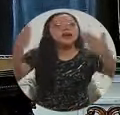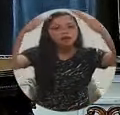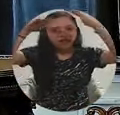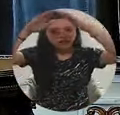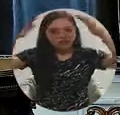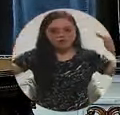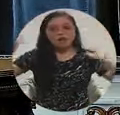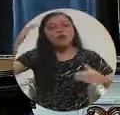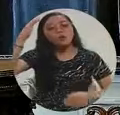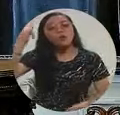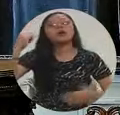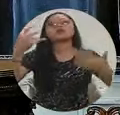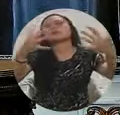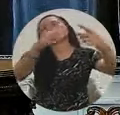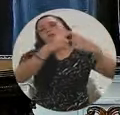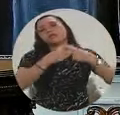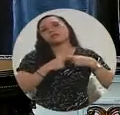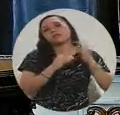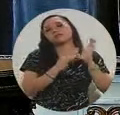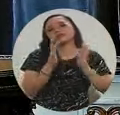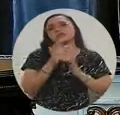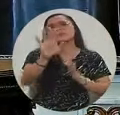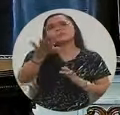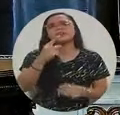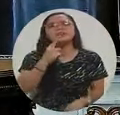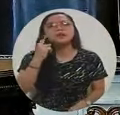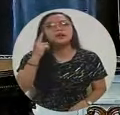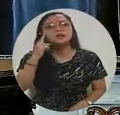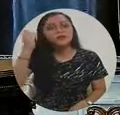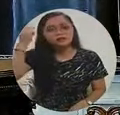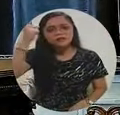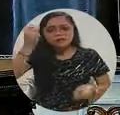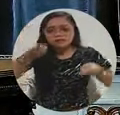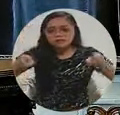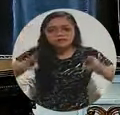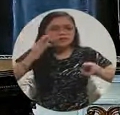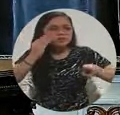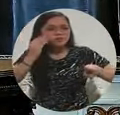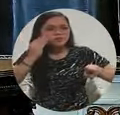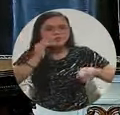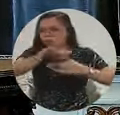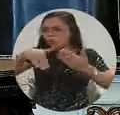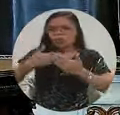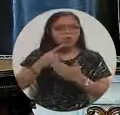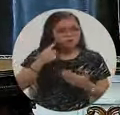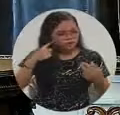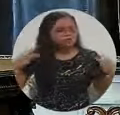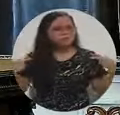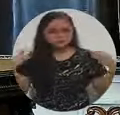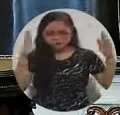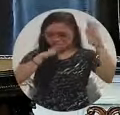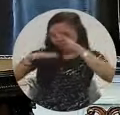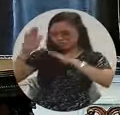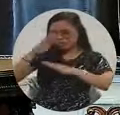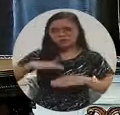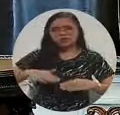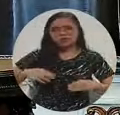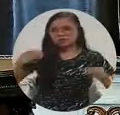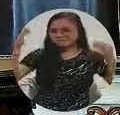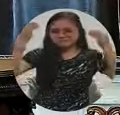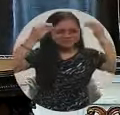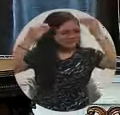And my friend, listen carefully, in a situation like that, you have to understand, people have problems that way and they do not know what to